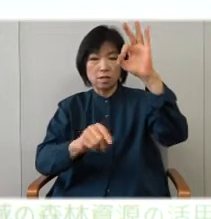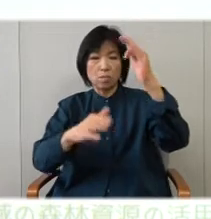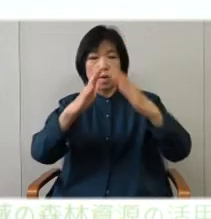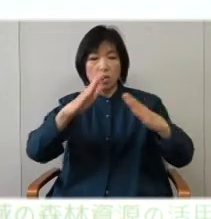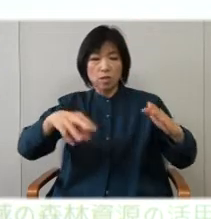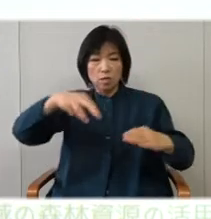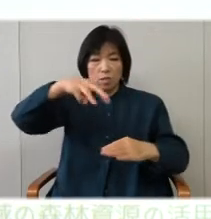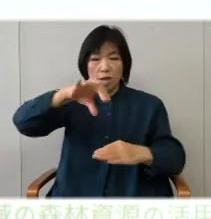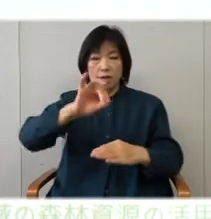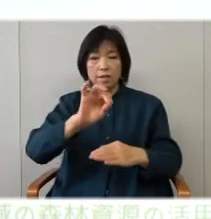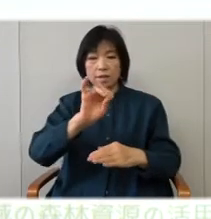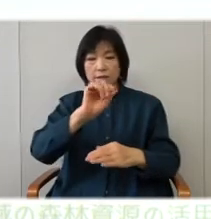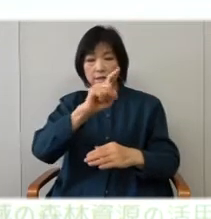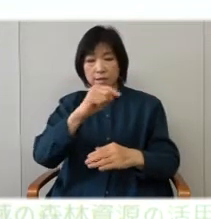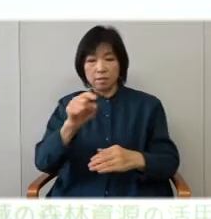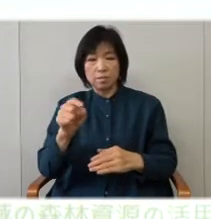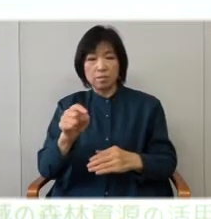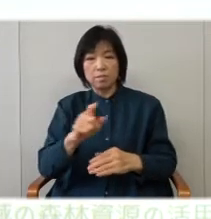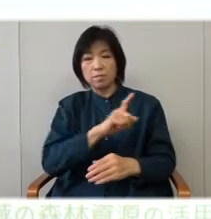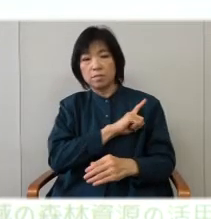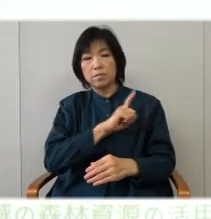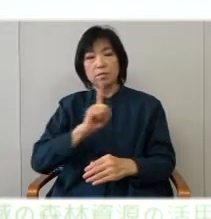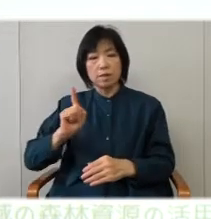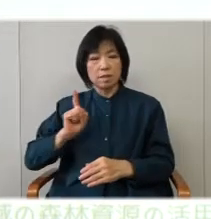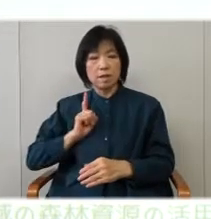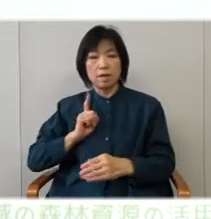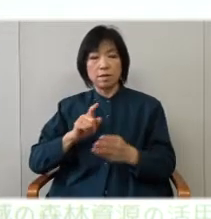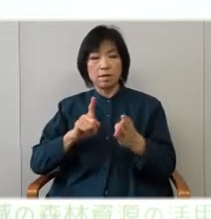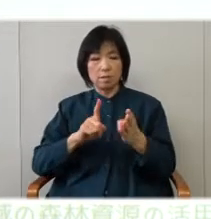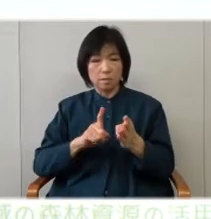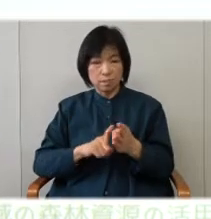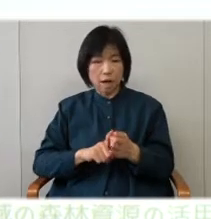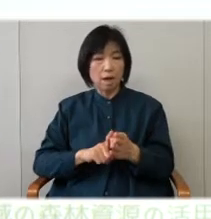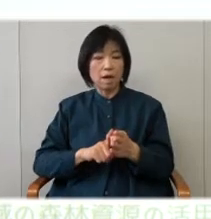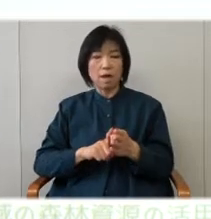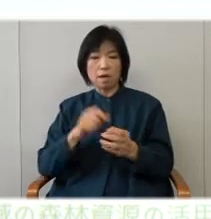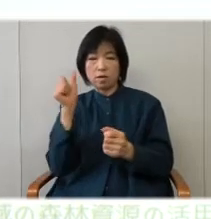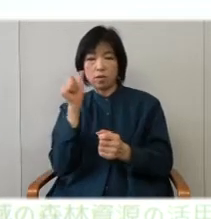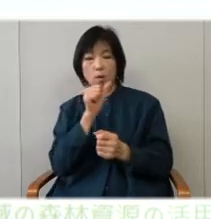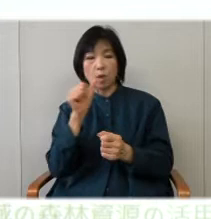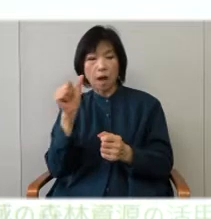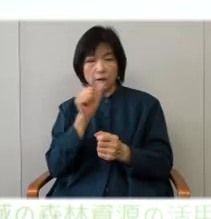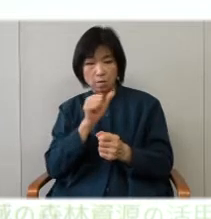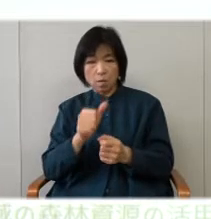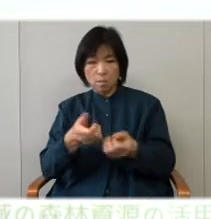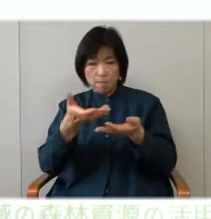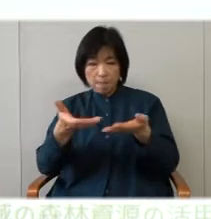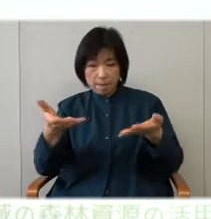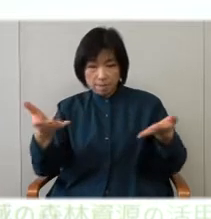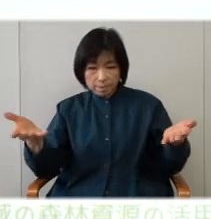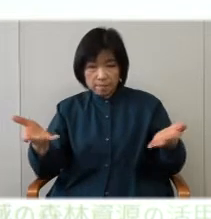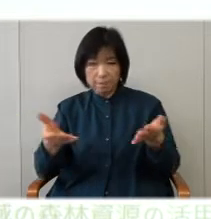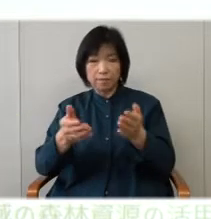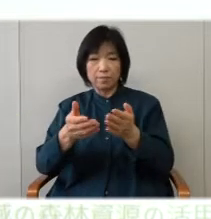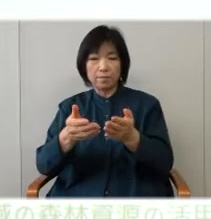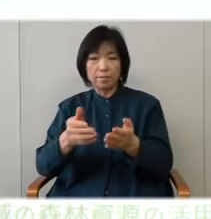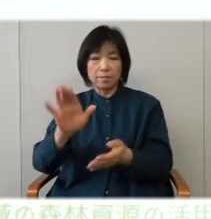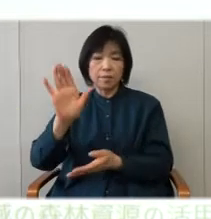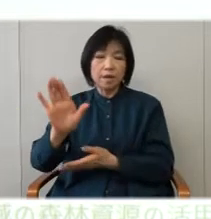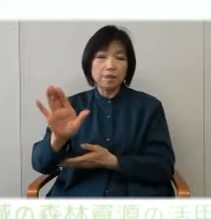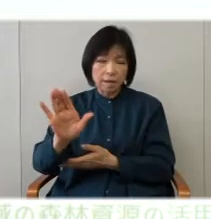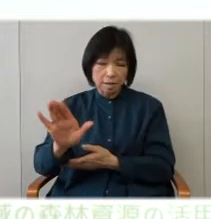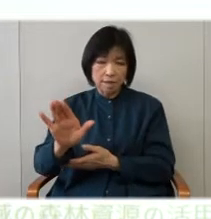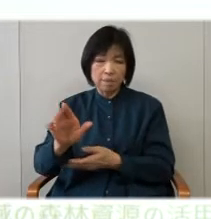では、まあ、事業体の取り組みを知るための出展ブースを設けるツアー、これを開催をし、